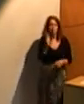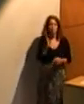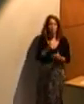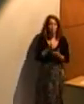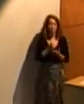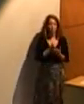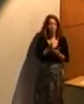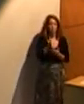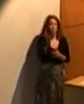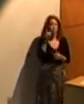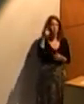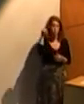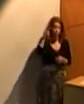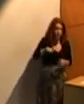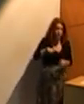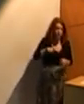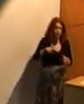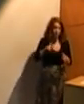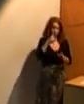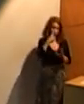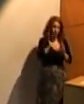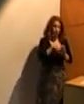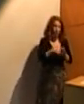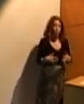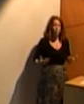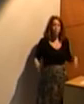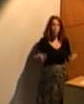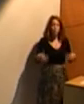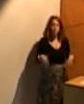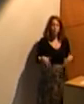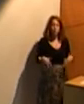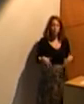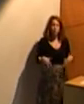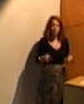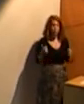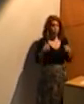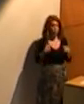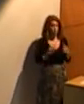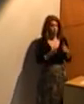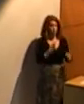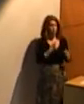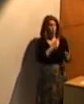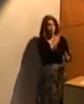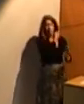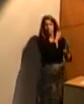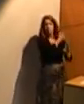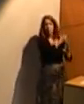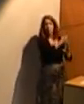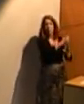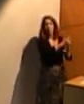extrêmement fort un sens philosophique et éthique suis-je une histoire au sujet commencement